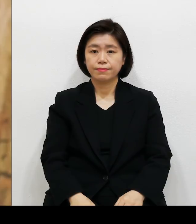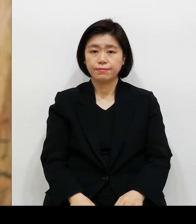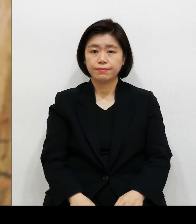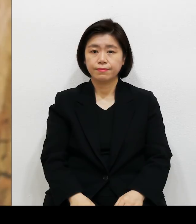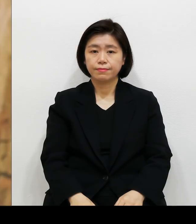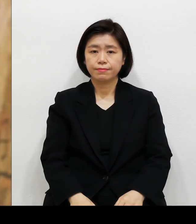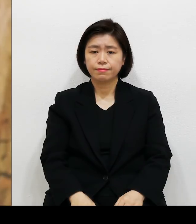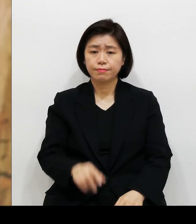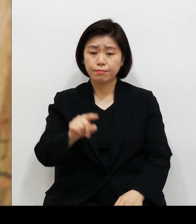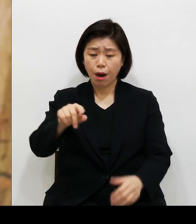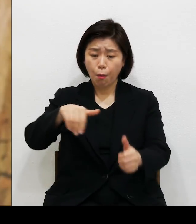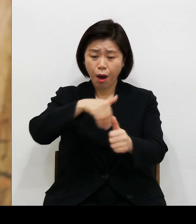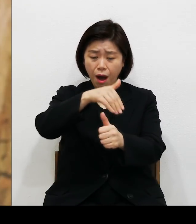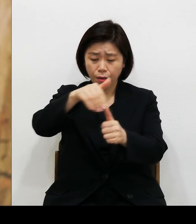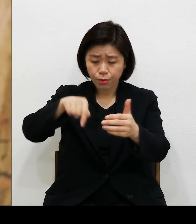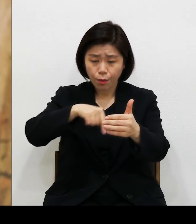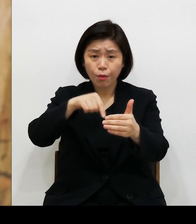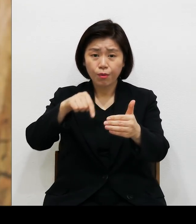그 속에서